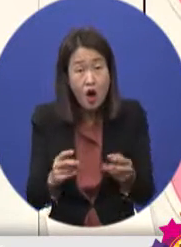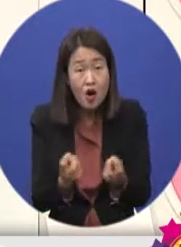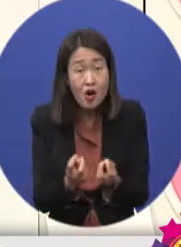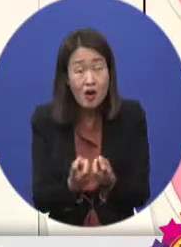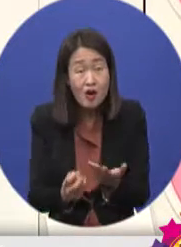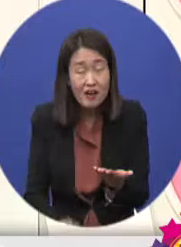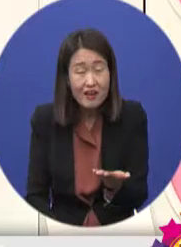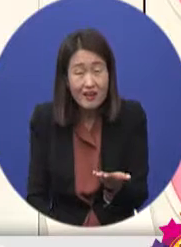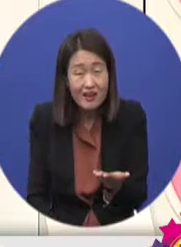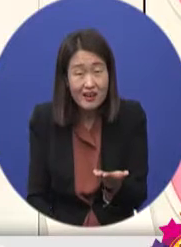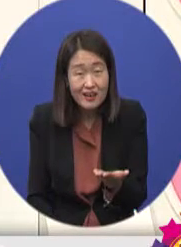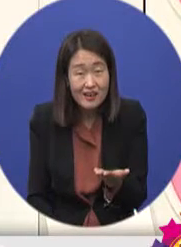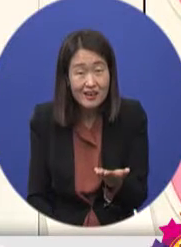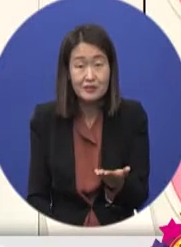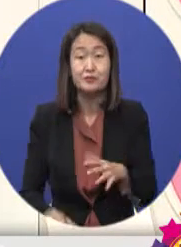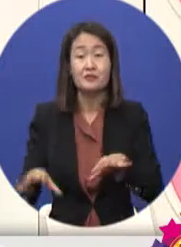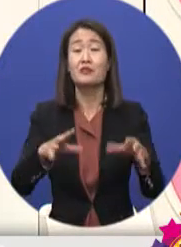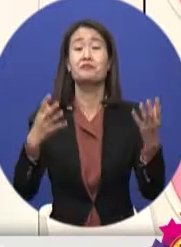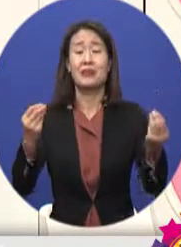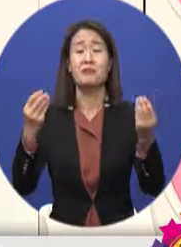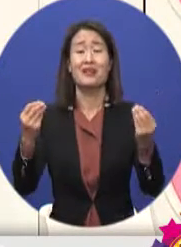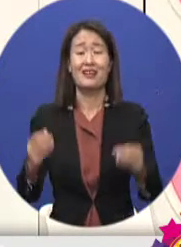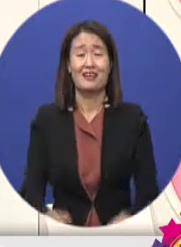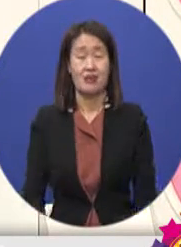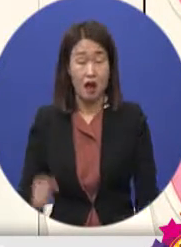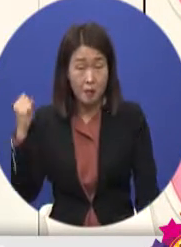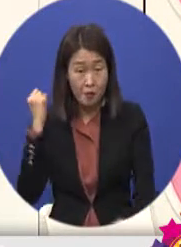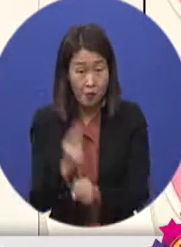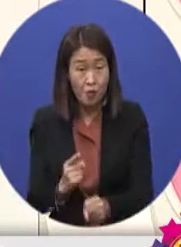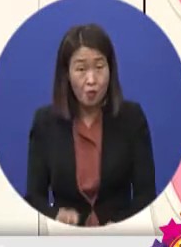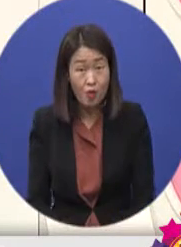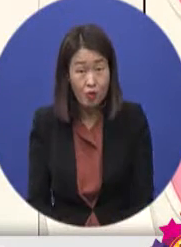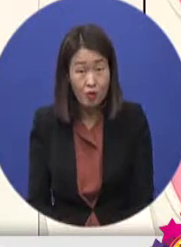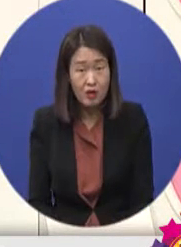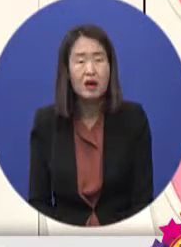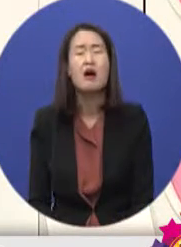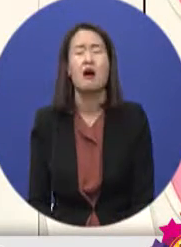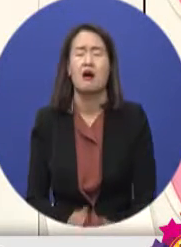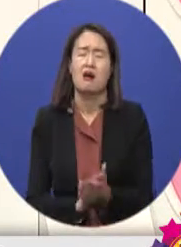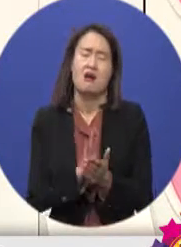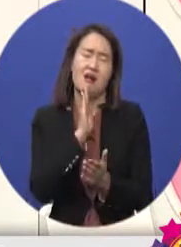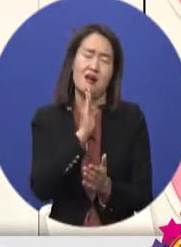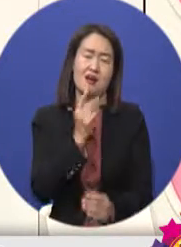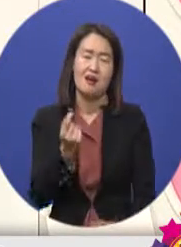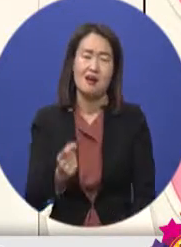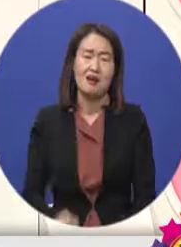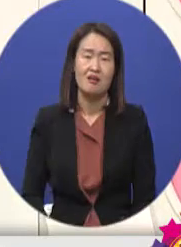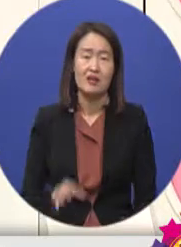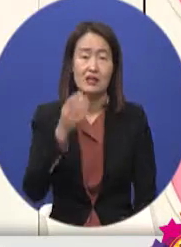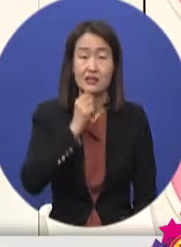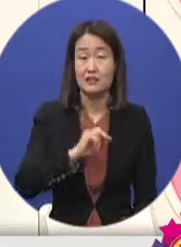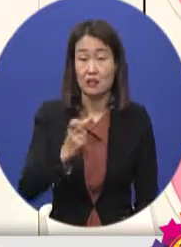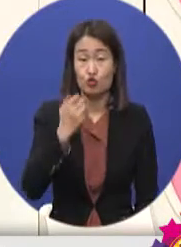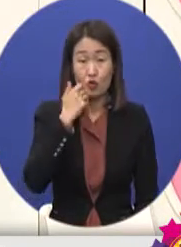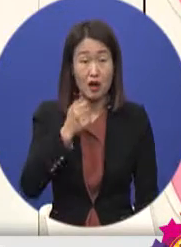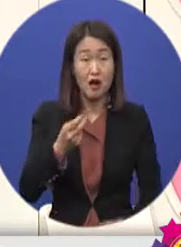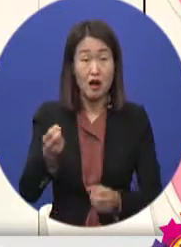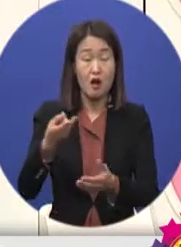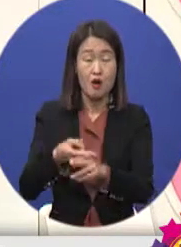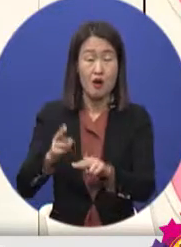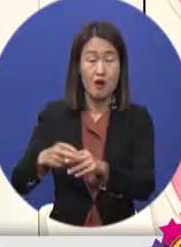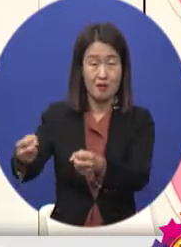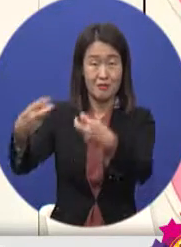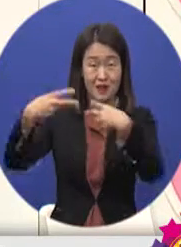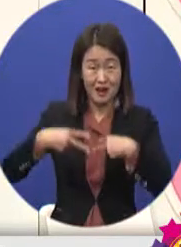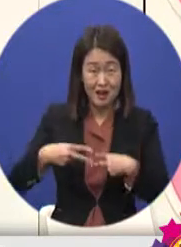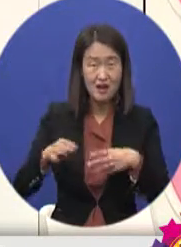하셨다고요? 김장도 다 끝났고요. 벌써 하셨어요? 네. 아 맞아요. 저희도 익산에서 누가 한 박스 보냈는데 아직